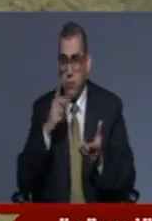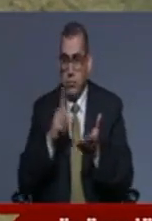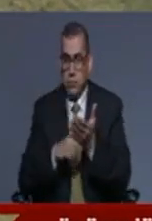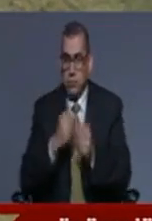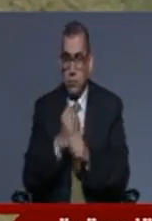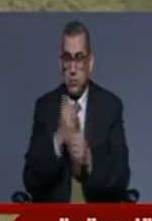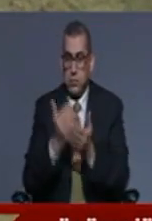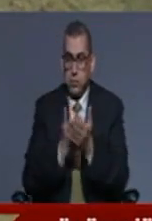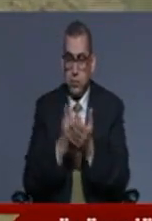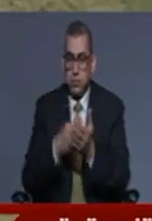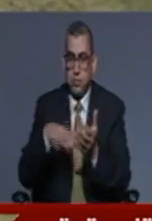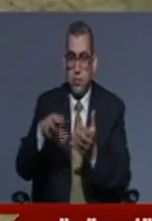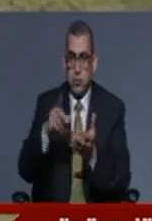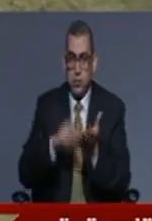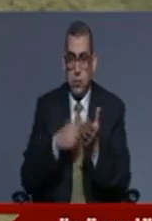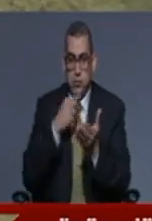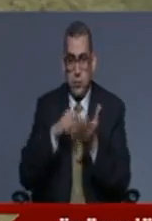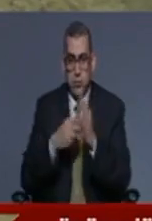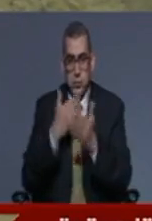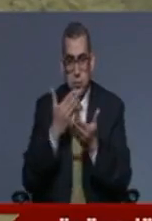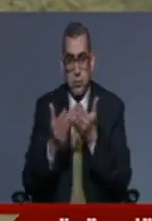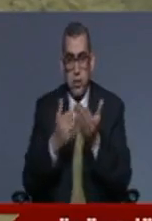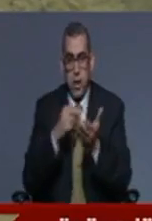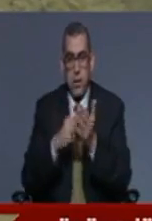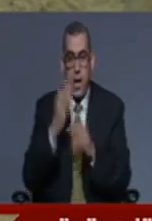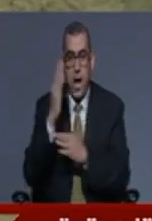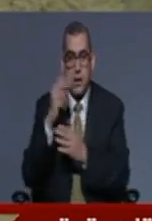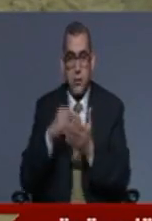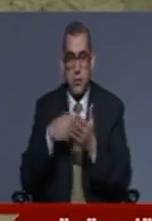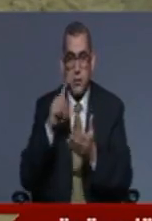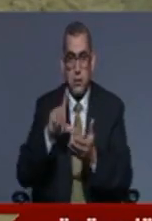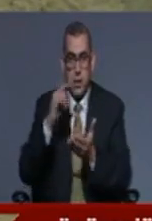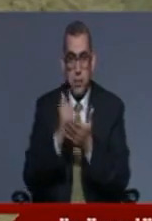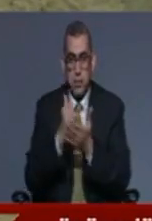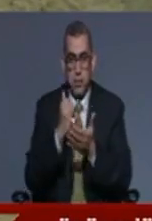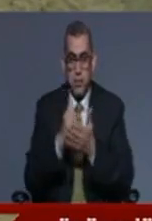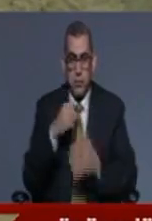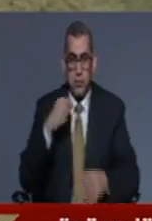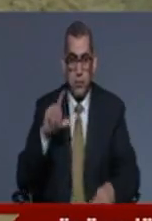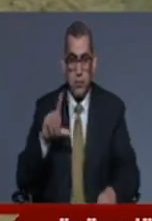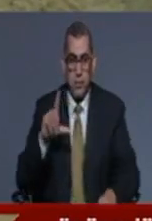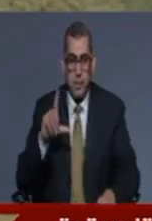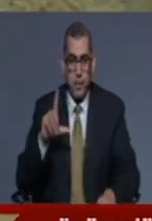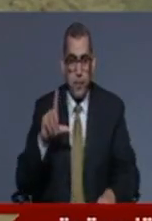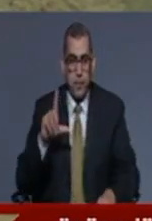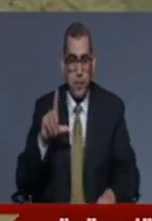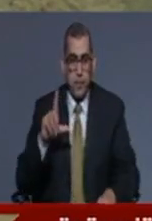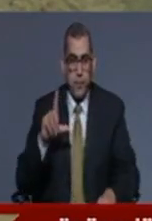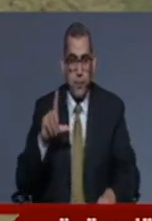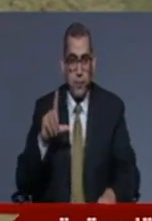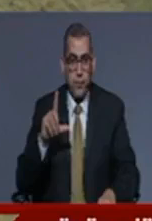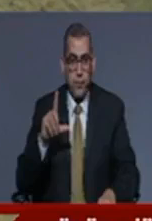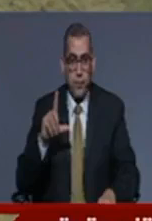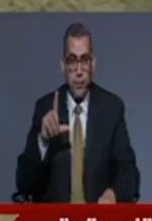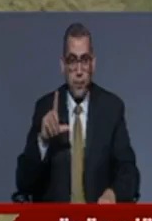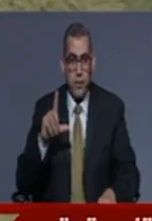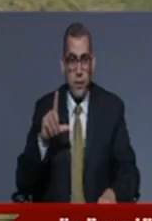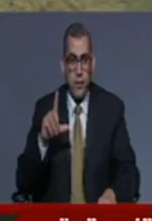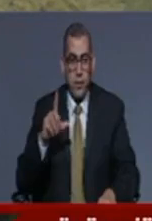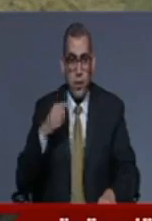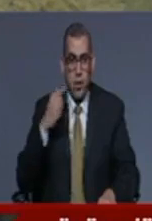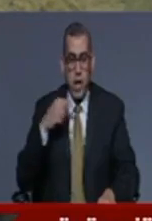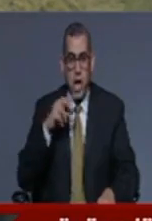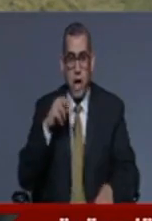الإقليمية لغرب أفريقيا الأفريقية تحت رئاسة السيد بولا أحمد رئيس جمهورية نيجيريا